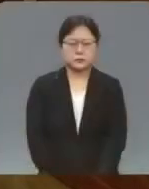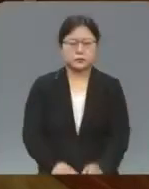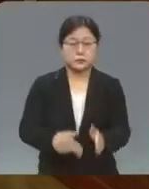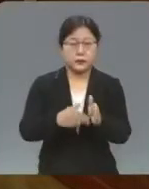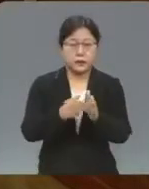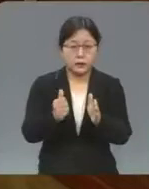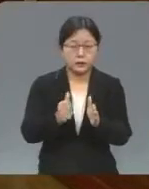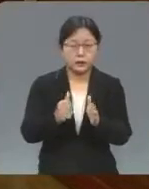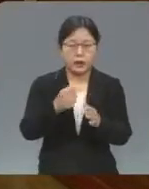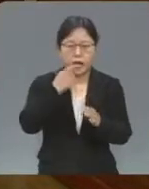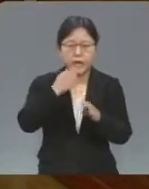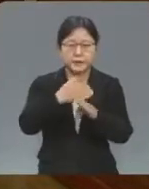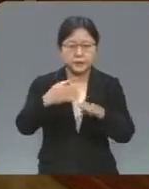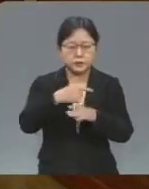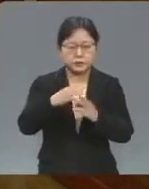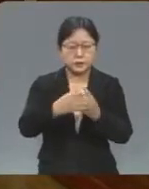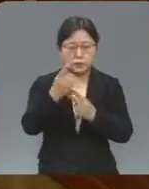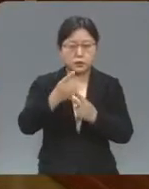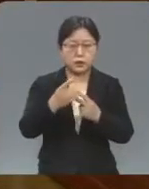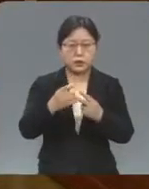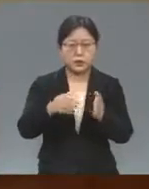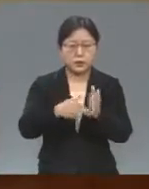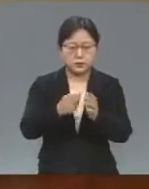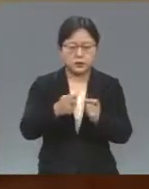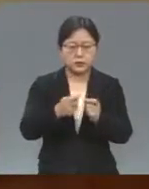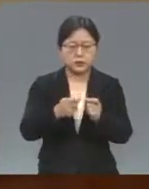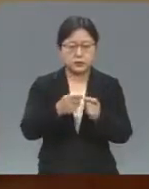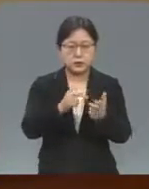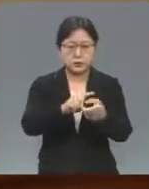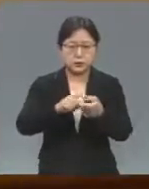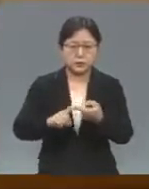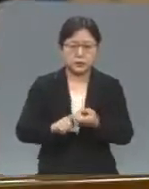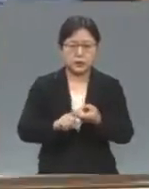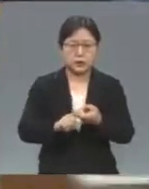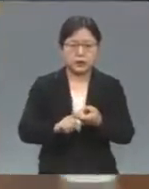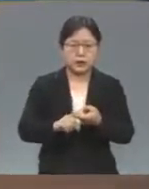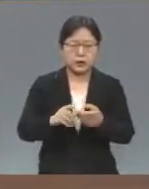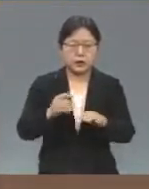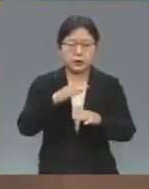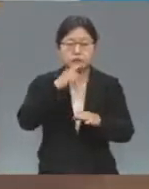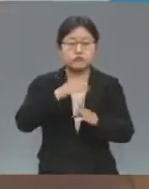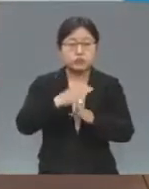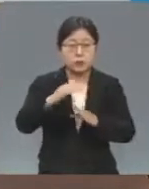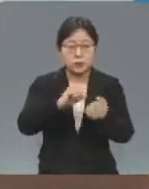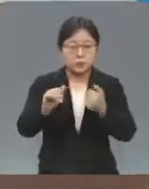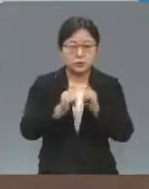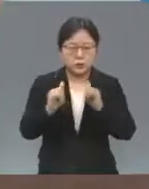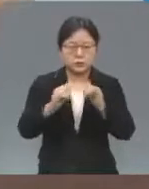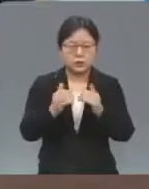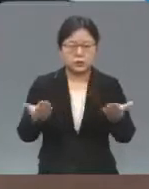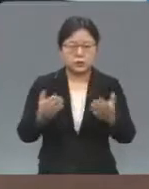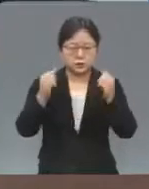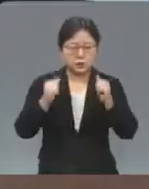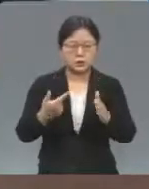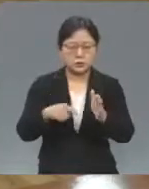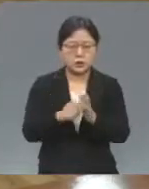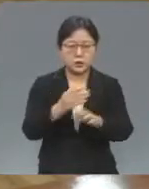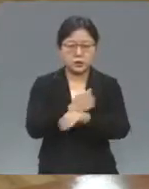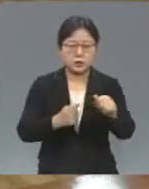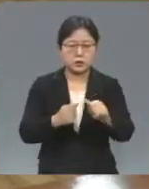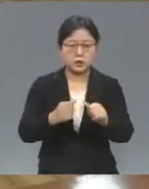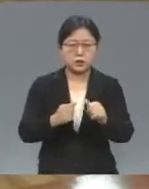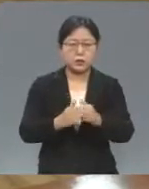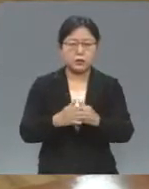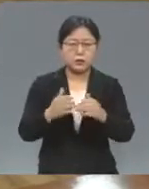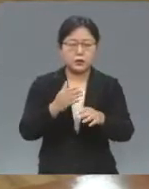장흥군 이 민족통일 장흥군 협의회와 북한이탈주민 정착 지원을 위한 업무협약을 체결했습니다 장흥군은 이번 협약을